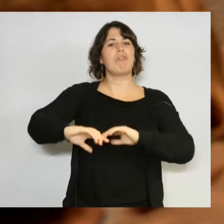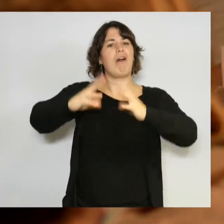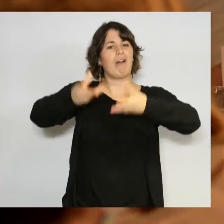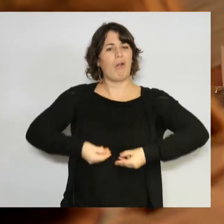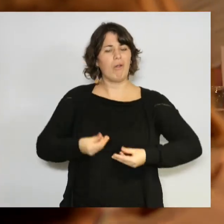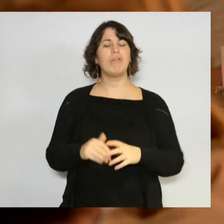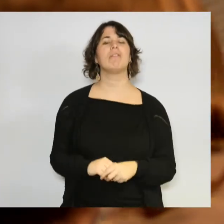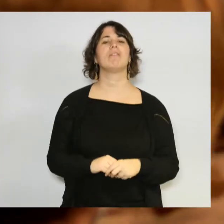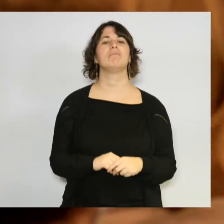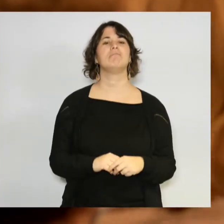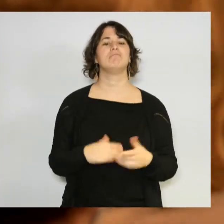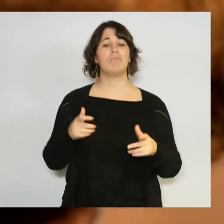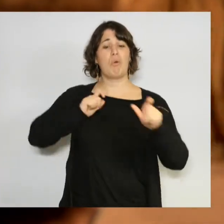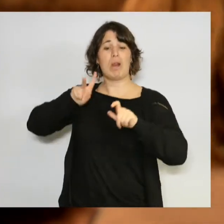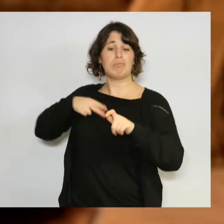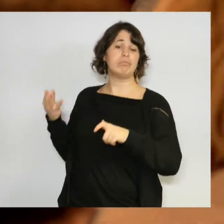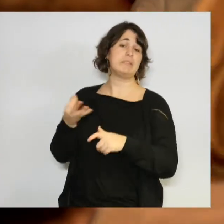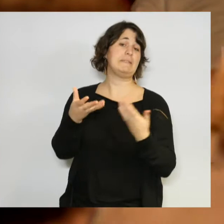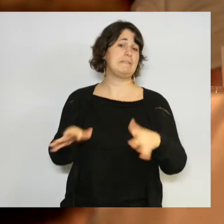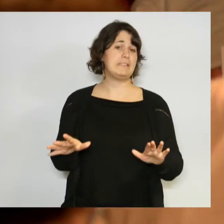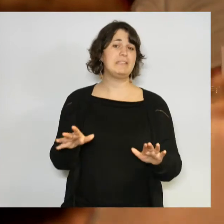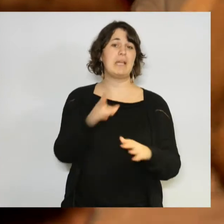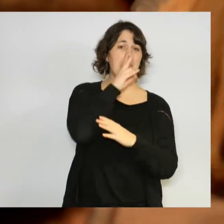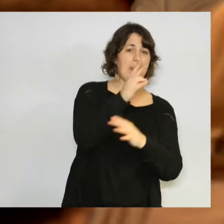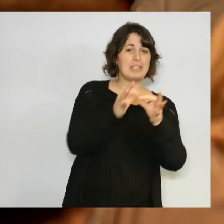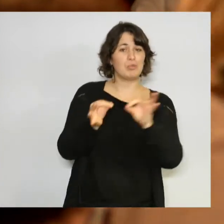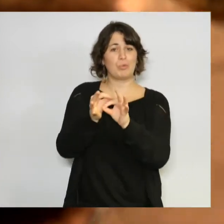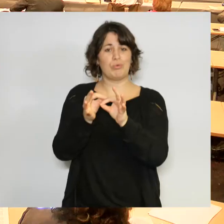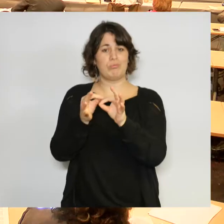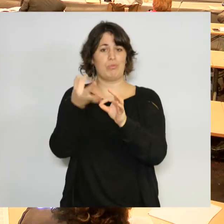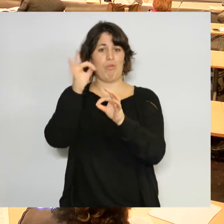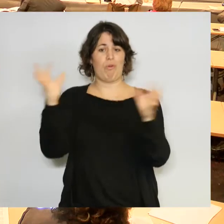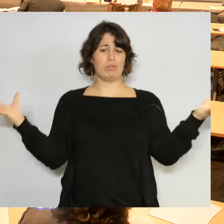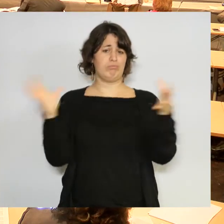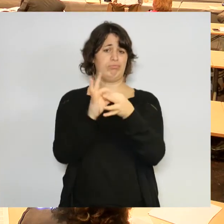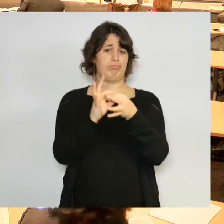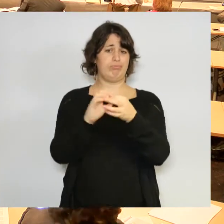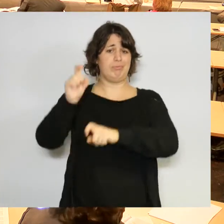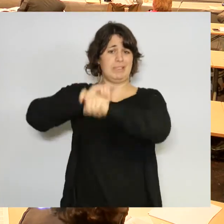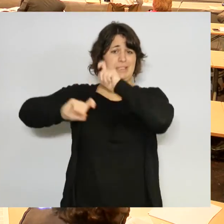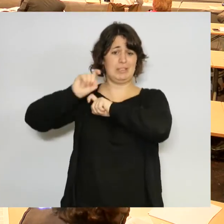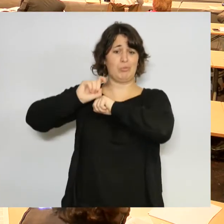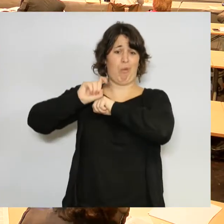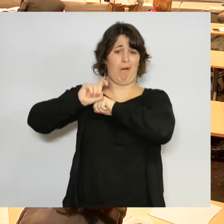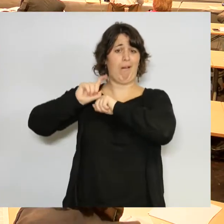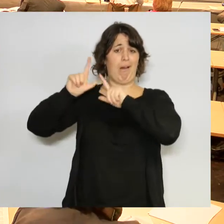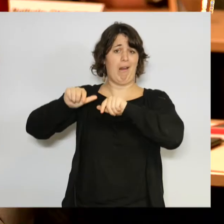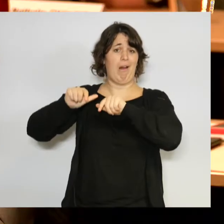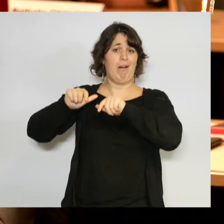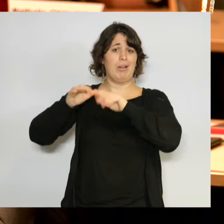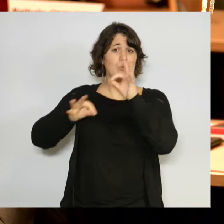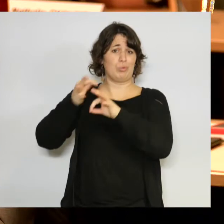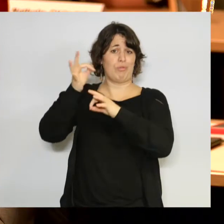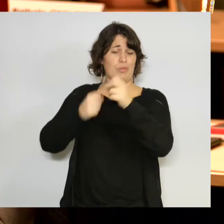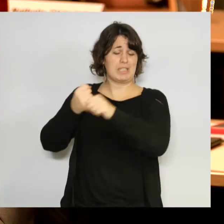Cela vient d'être rappelé par mes collègues. L'histoire entre Brest et le Tour de France a connu de très belles heures depuis la création de la Grande Boucle.